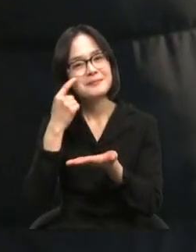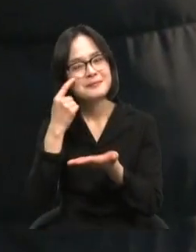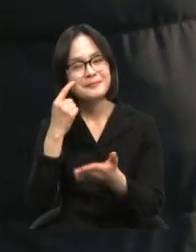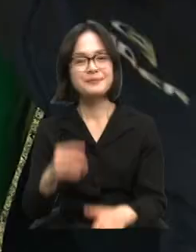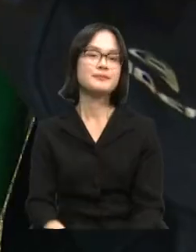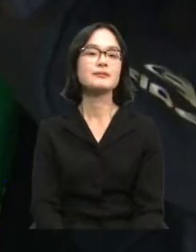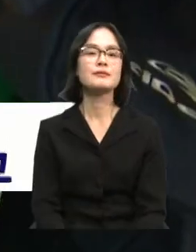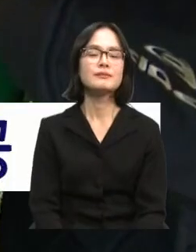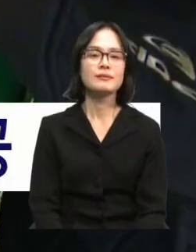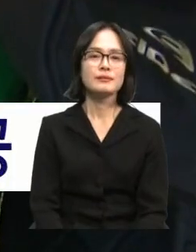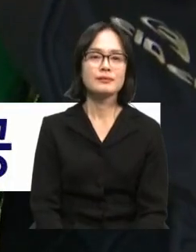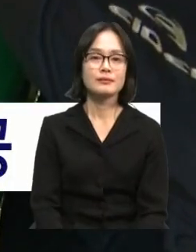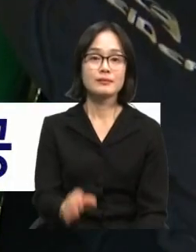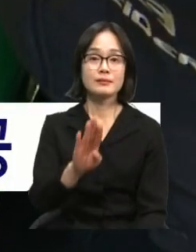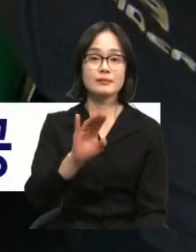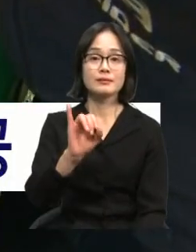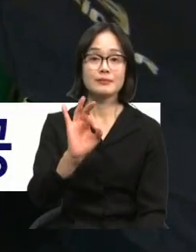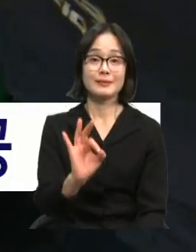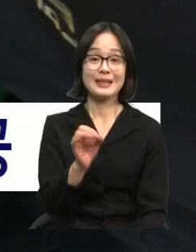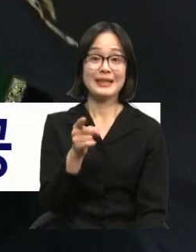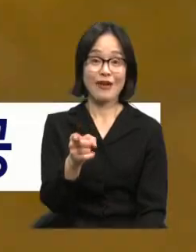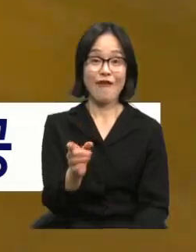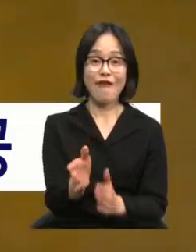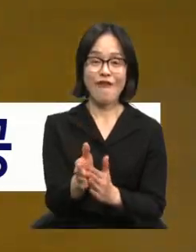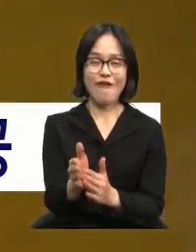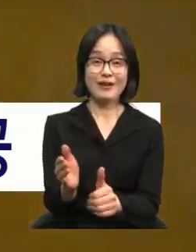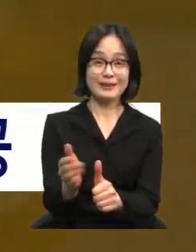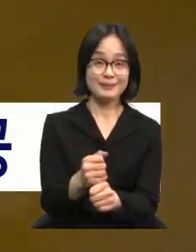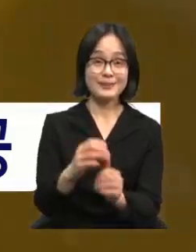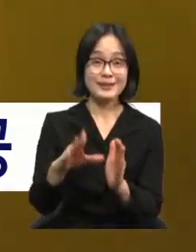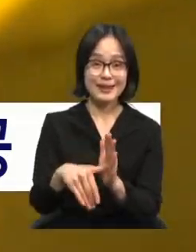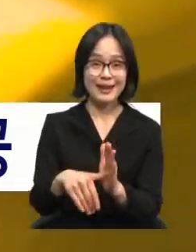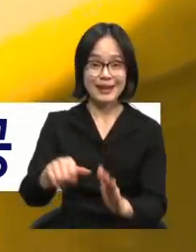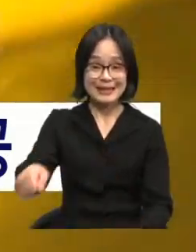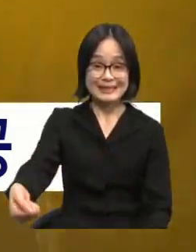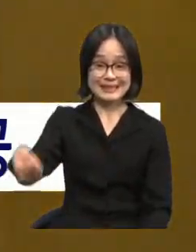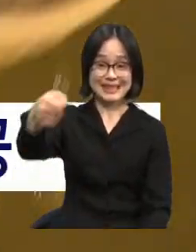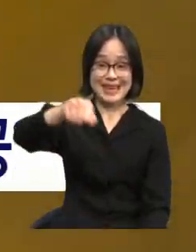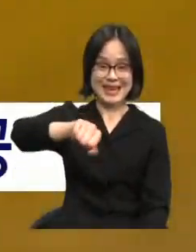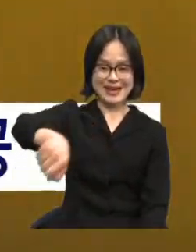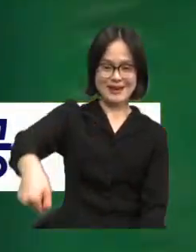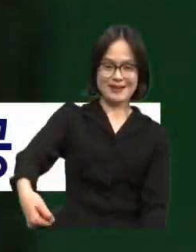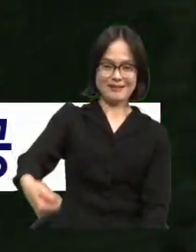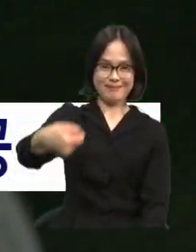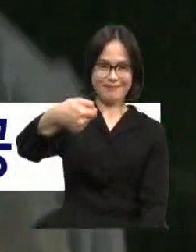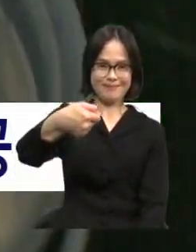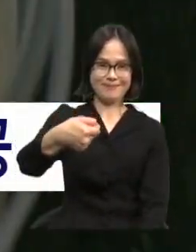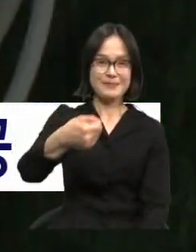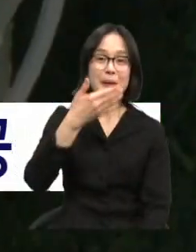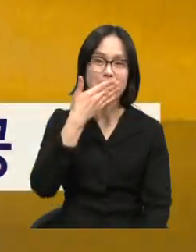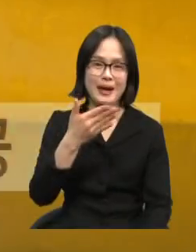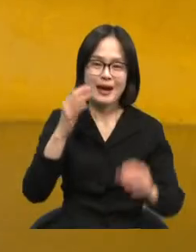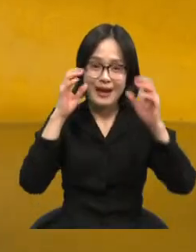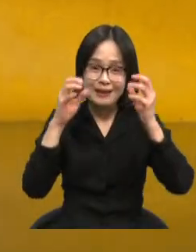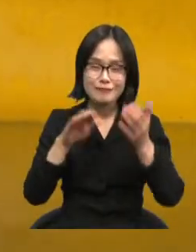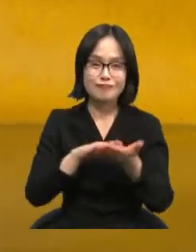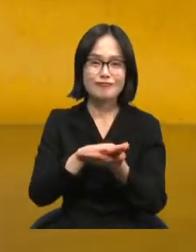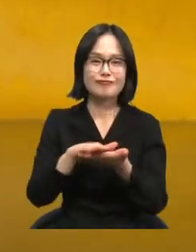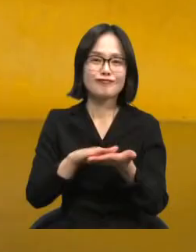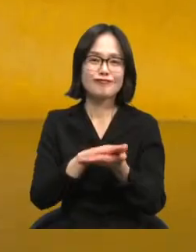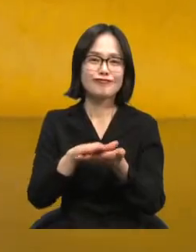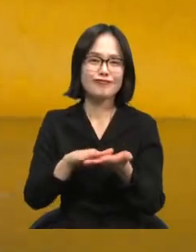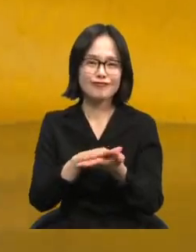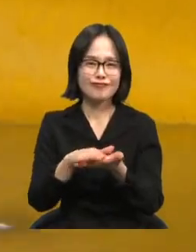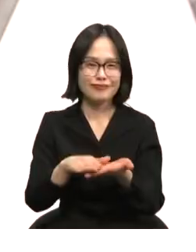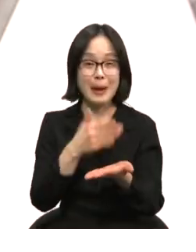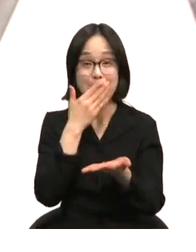인기입니다. 낚시가 아닌 뜰채를 이용하기 때문에 아이들도 쉽게 체험할 수 있고 또 먹을 수도 있어서 관심을 모으고